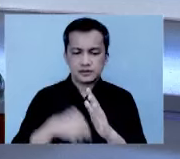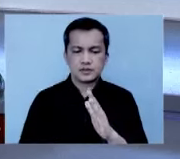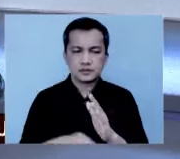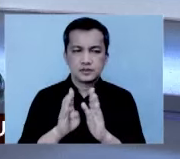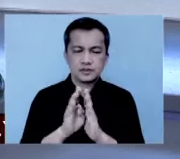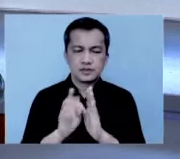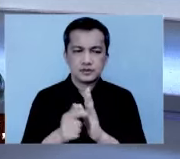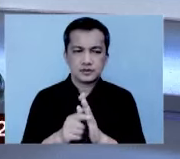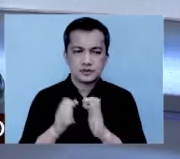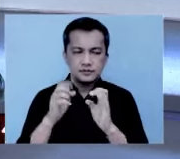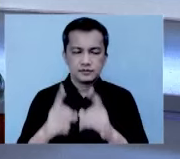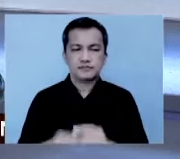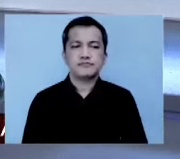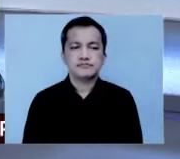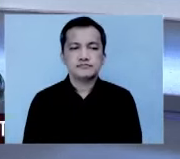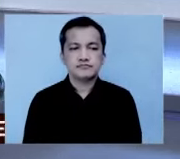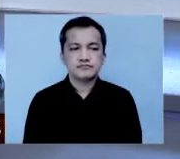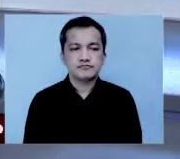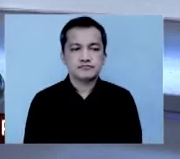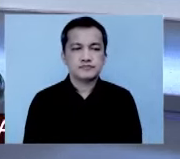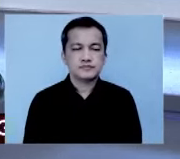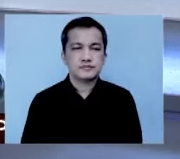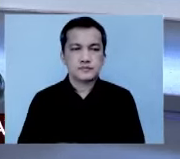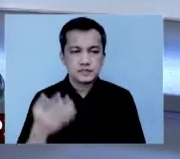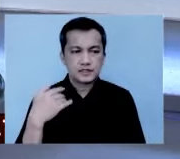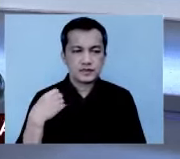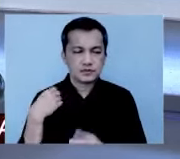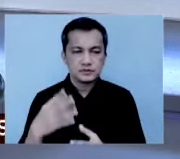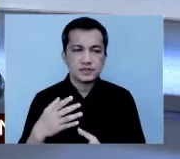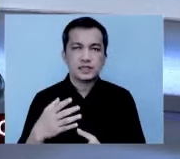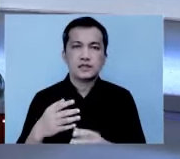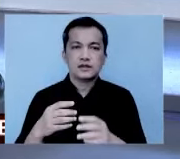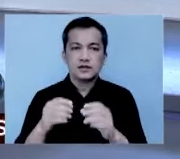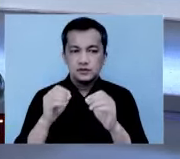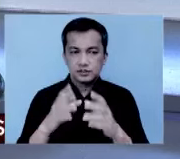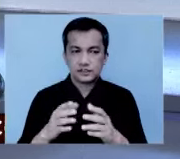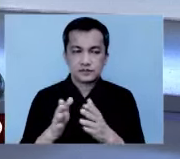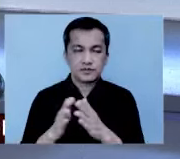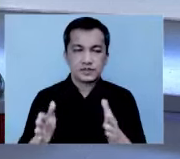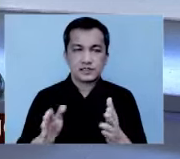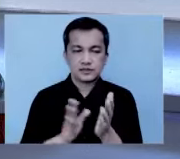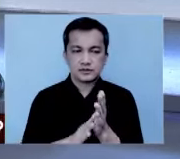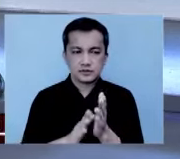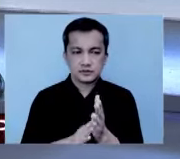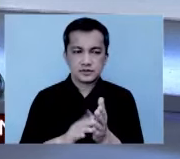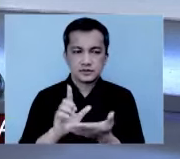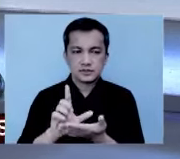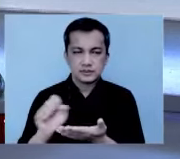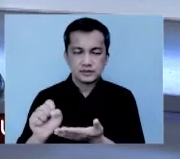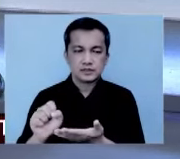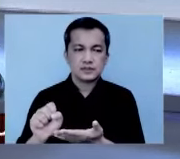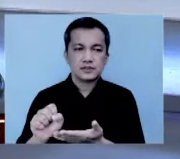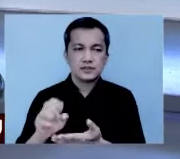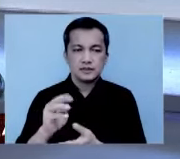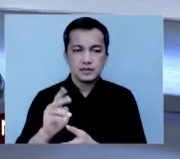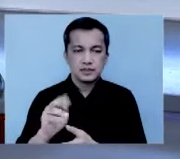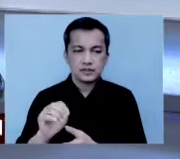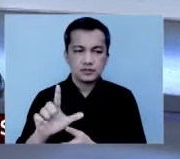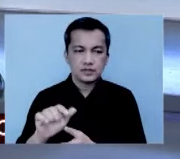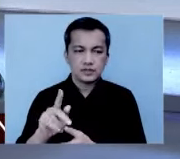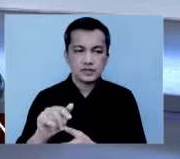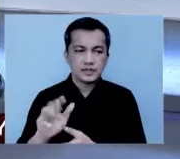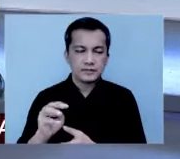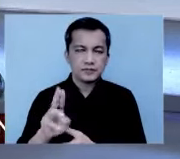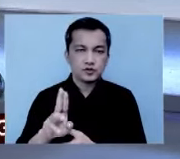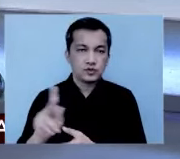sa edukasyon. Mga dating opisyal o guro sila na mga malalaking eskwelahan, gaya po ng LaSalle o Marinol, AIM o